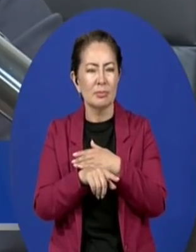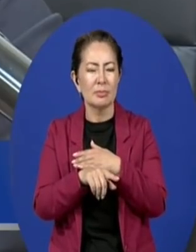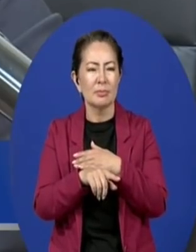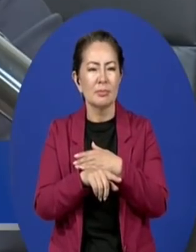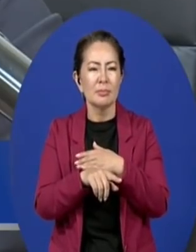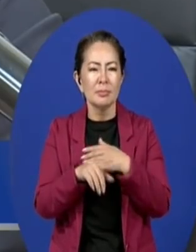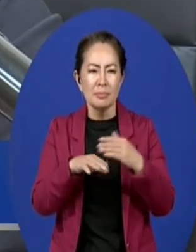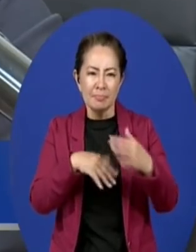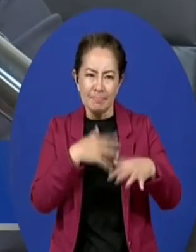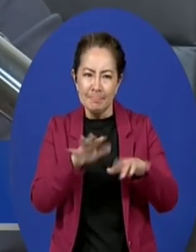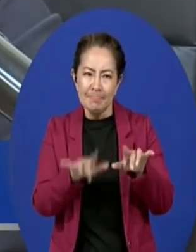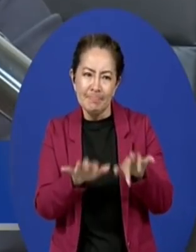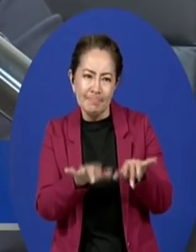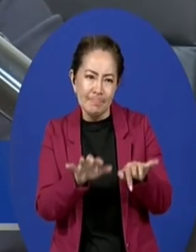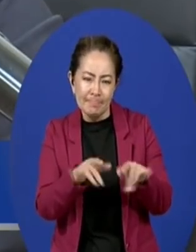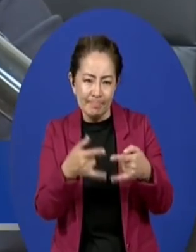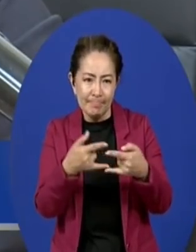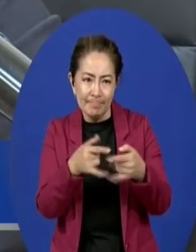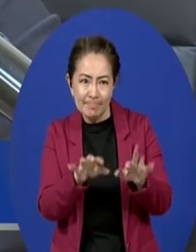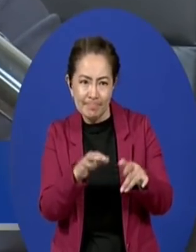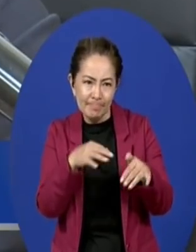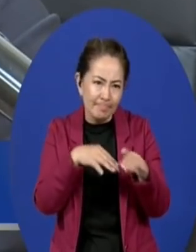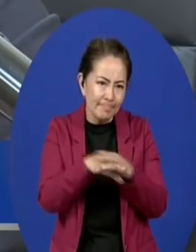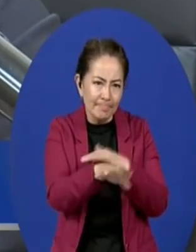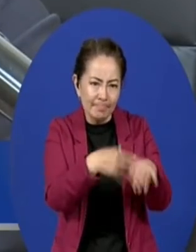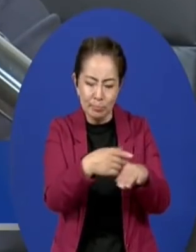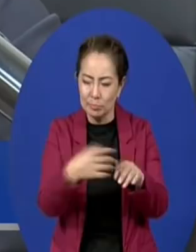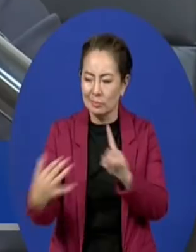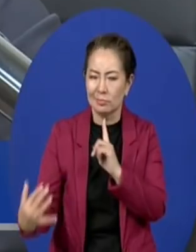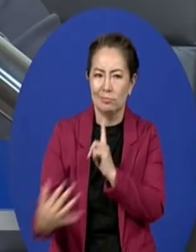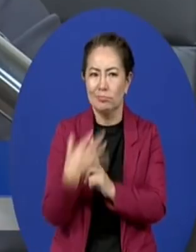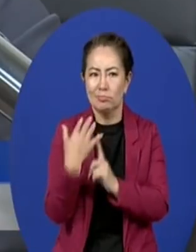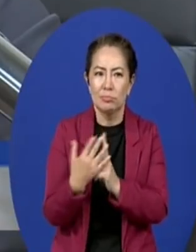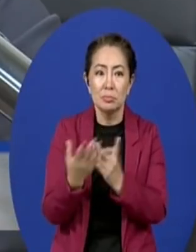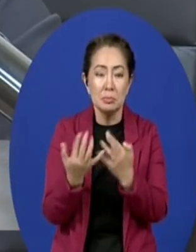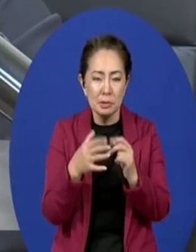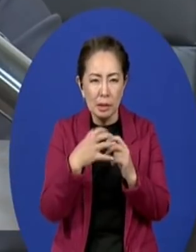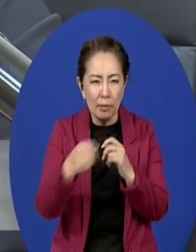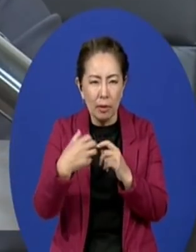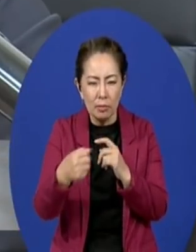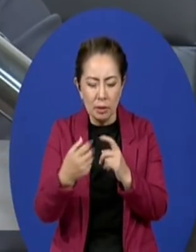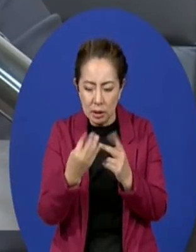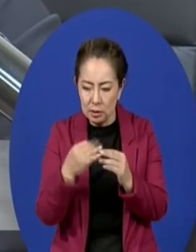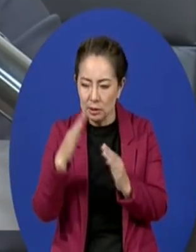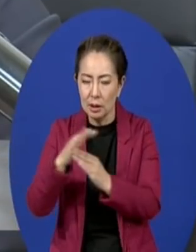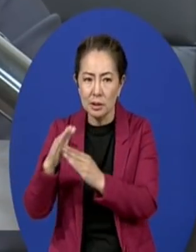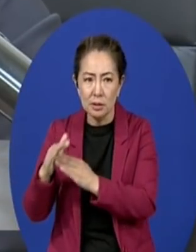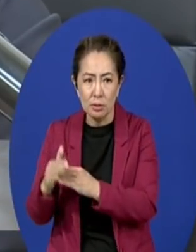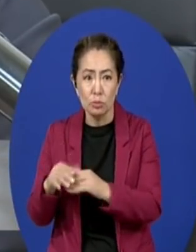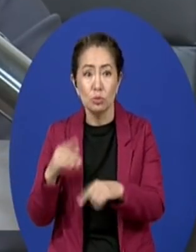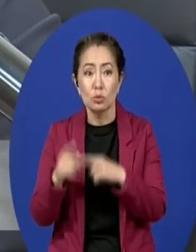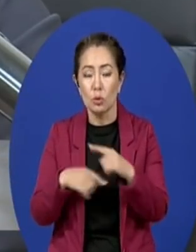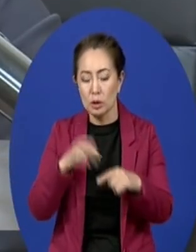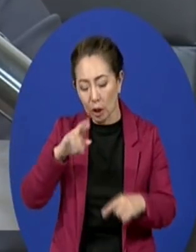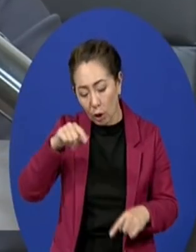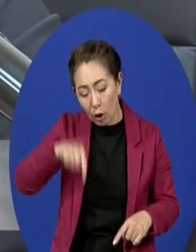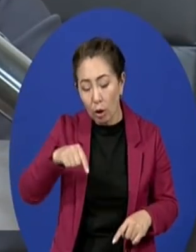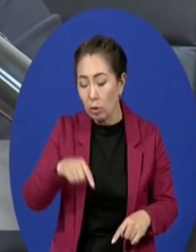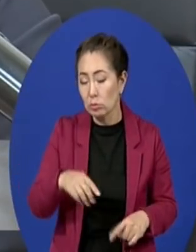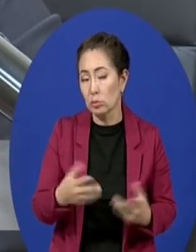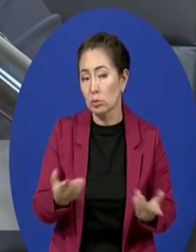урсгал яваа тэр дунд нь магадгүй ямар хэмжээний одоо халдлагын шин чанартай үйлдэл бүртгэгдээ талсан зогсоогдж байгаа талаар бол яг одоогор